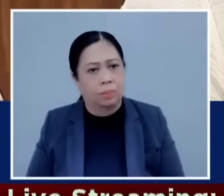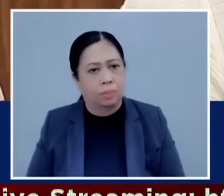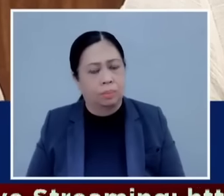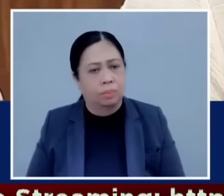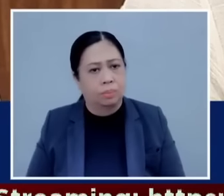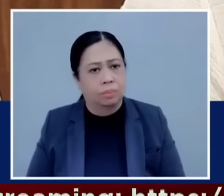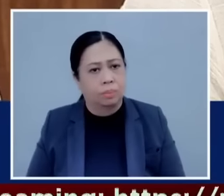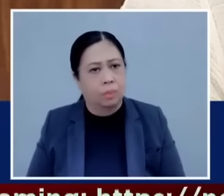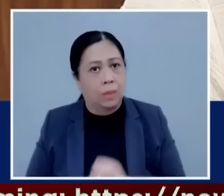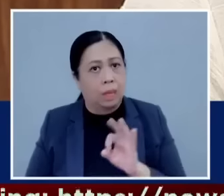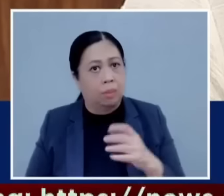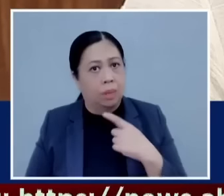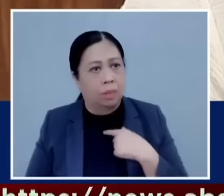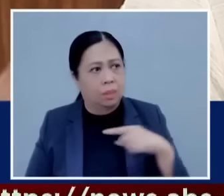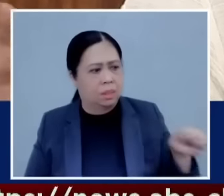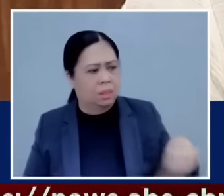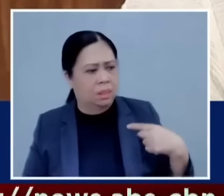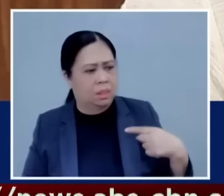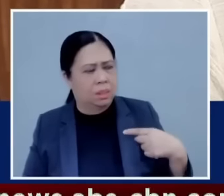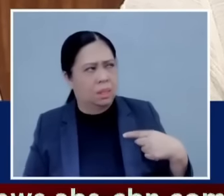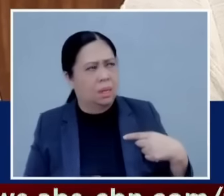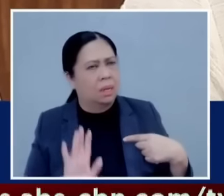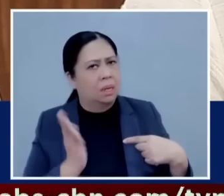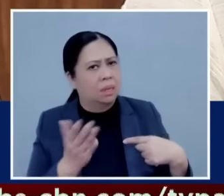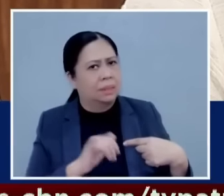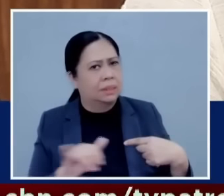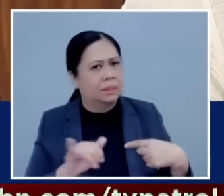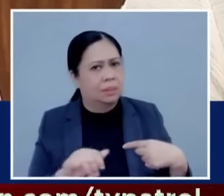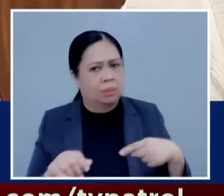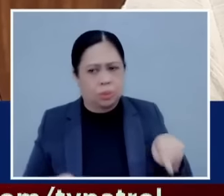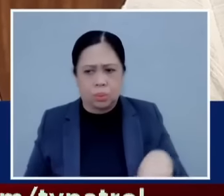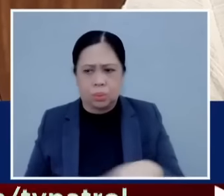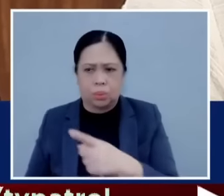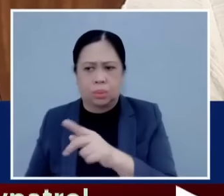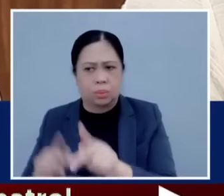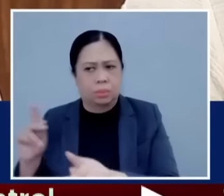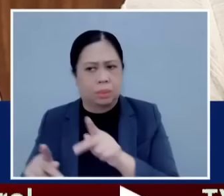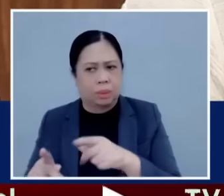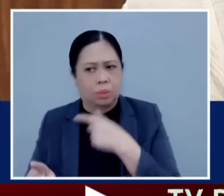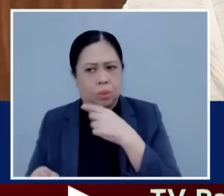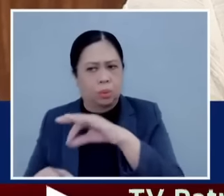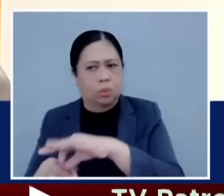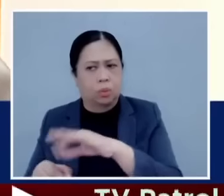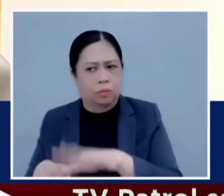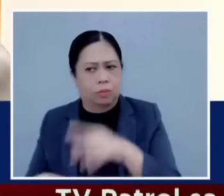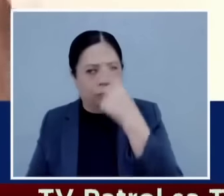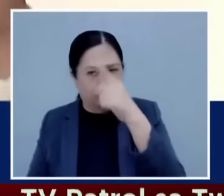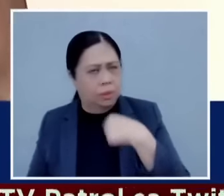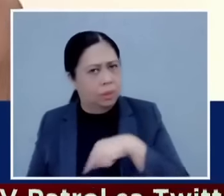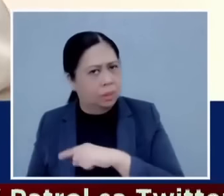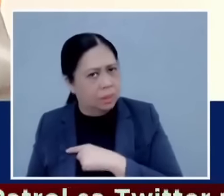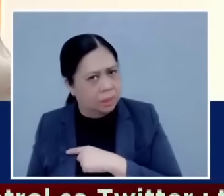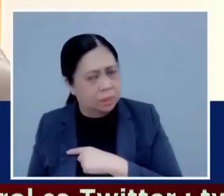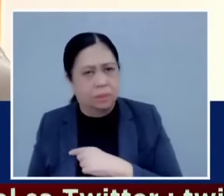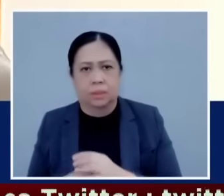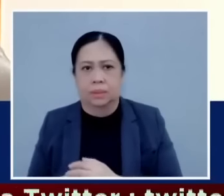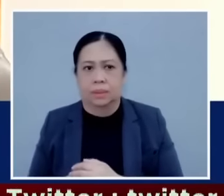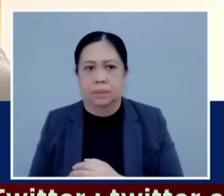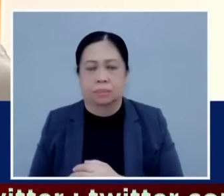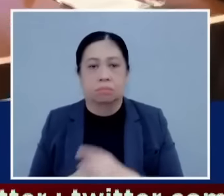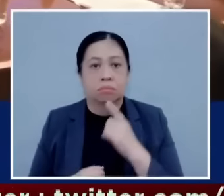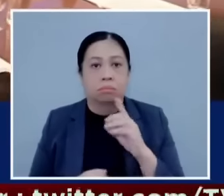Pag kami ang tinira mo, parang tinira mo ang mga tao namin sa baba, yung mga constituents namin. Ani Dalipe, handa